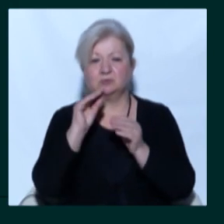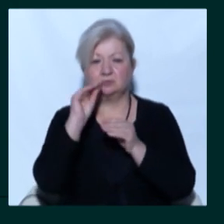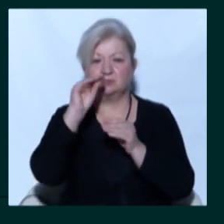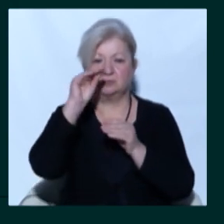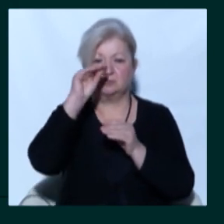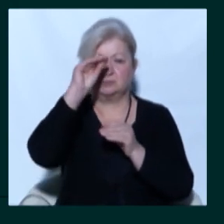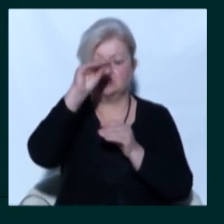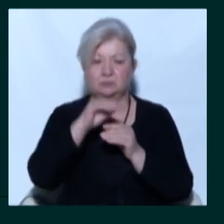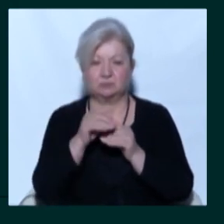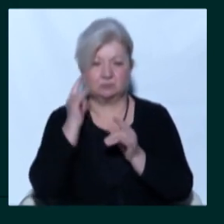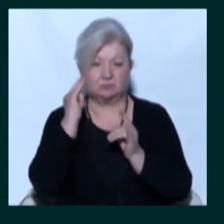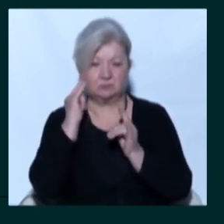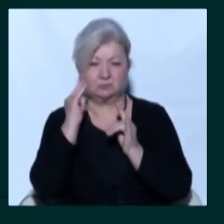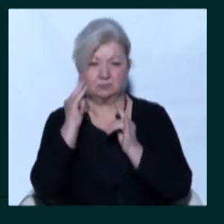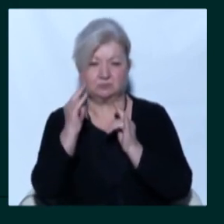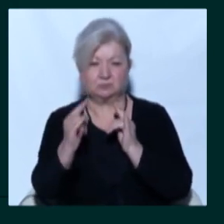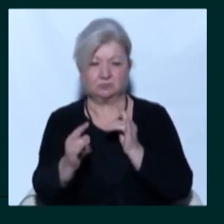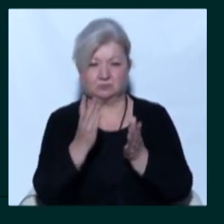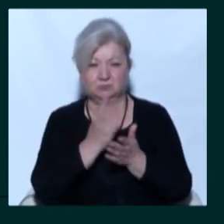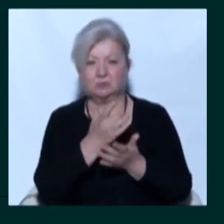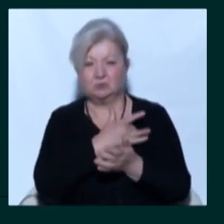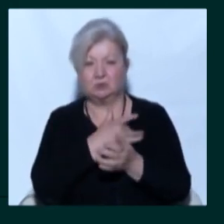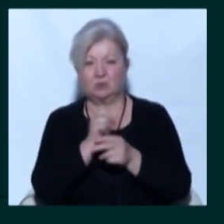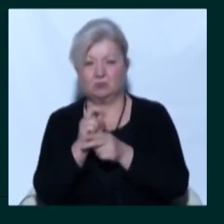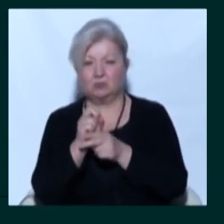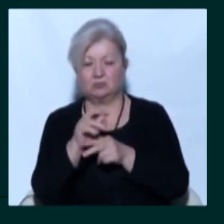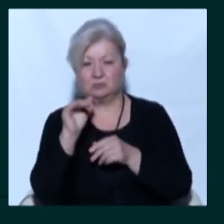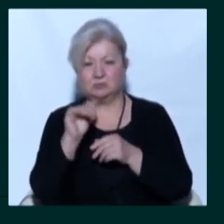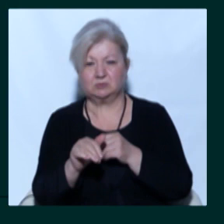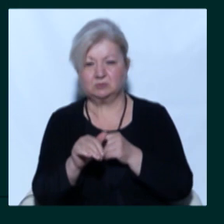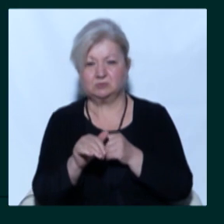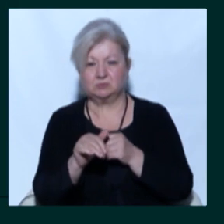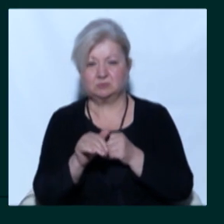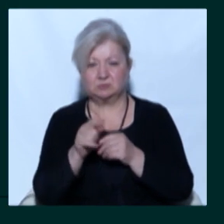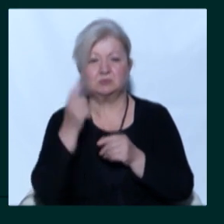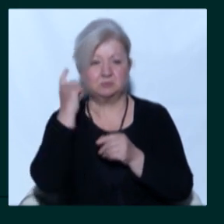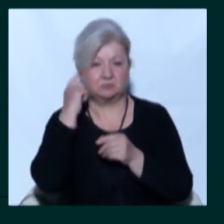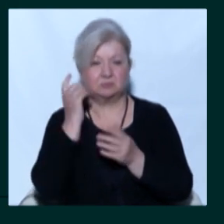და სადღა 12000-ამდე მივიდეთ, ალბათ გესმით, მაგრამ ცუდად.